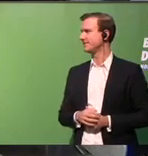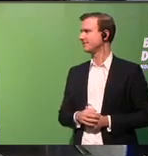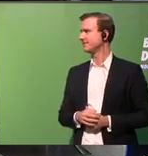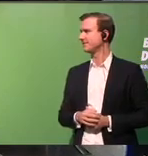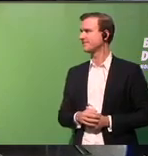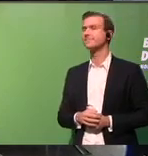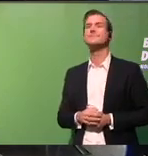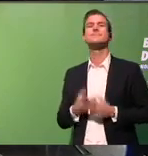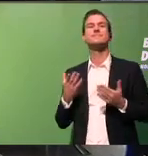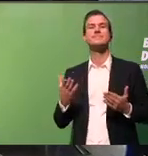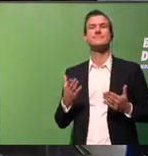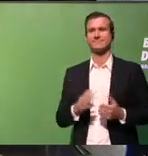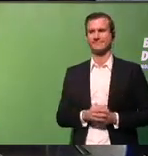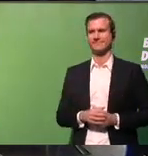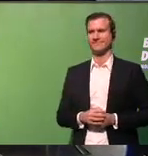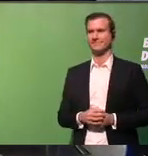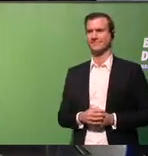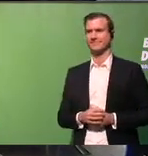Nee. So.